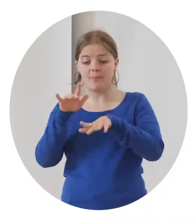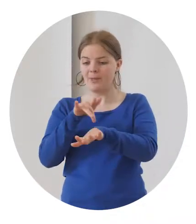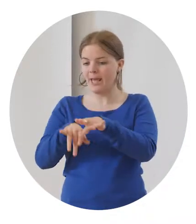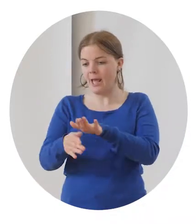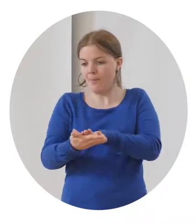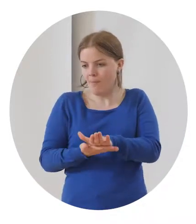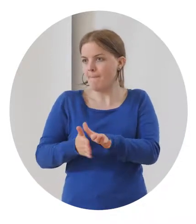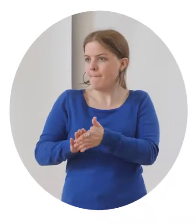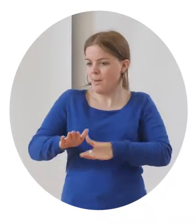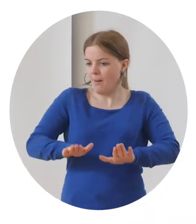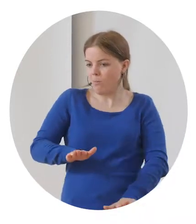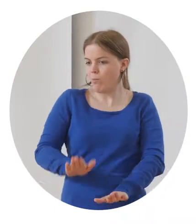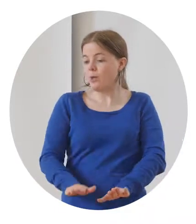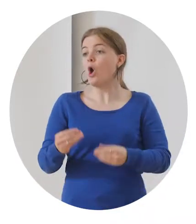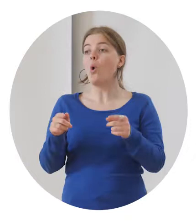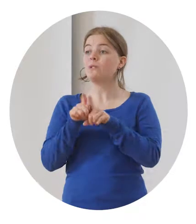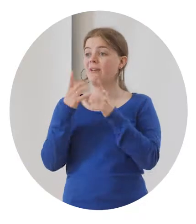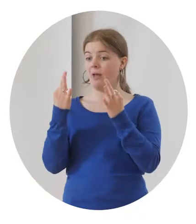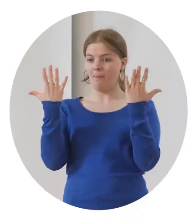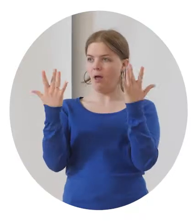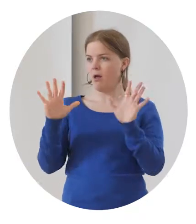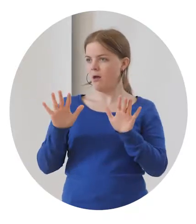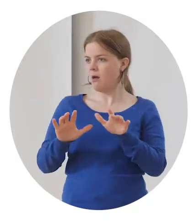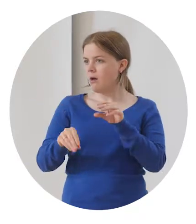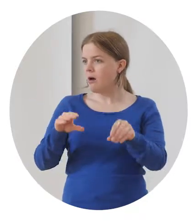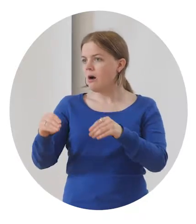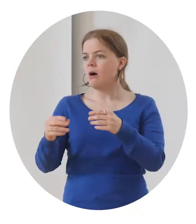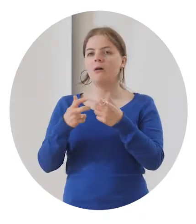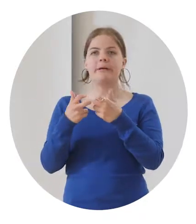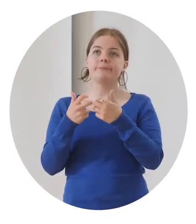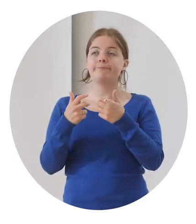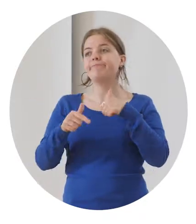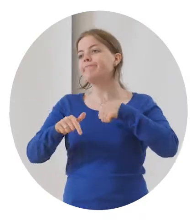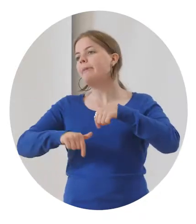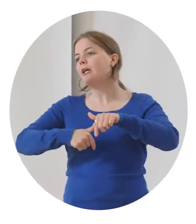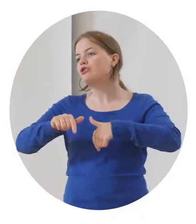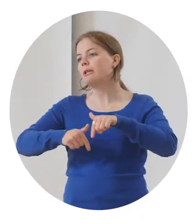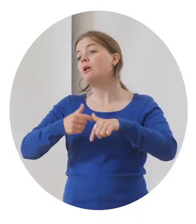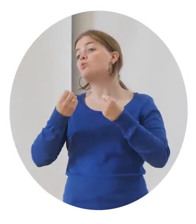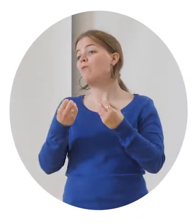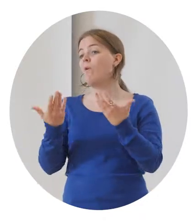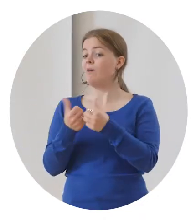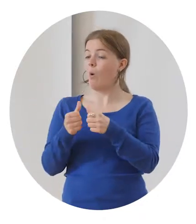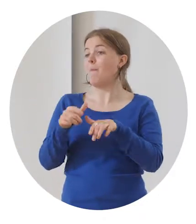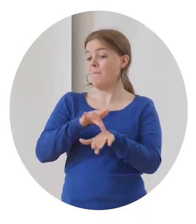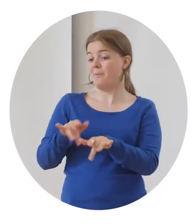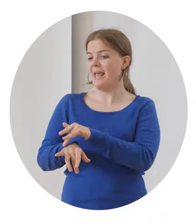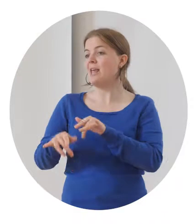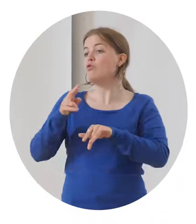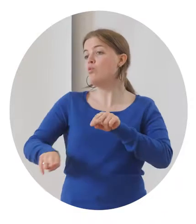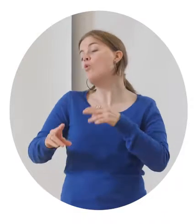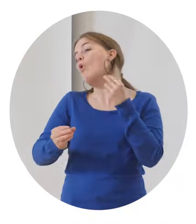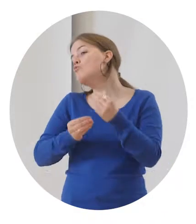mais aussi au niveau manuel. Alors ça va être tout ce qui est marcher, alors effectivement souvent pieds nus, c'est encore mieux, ou en